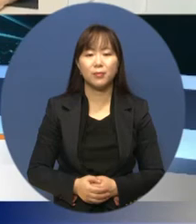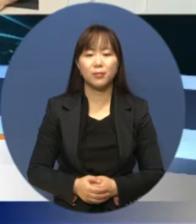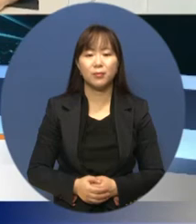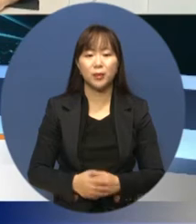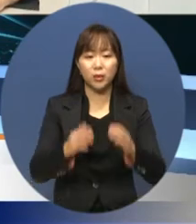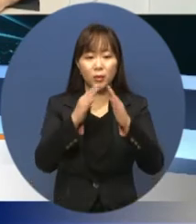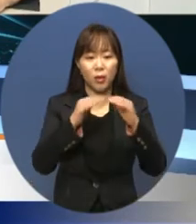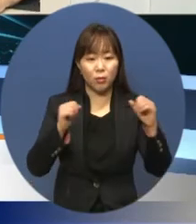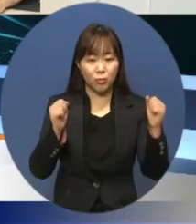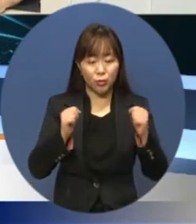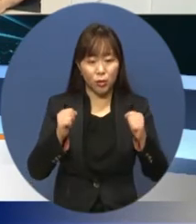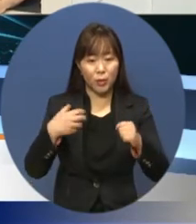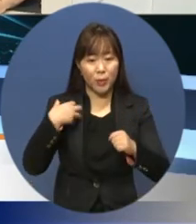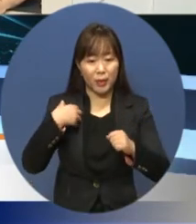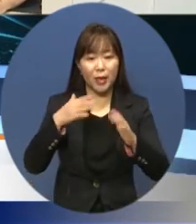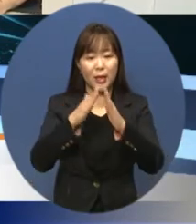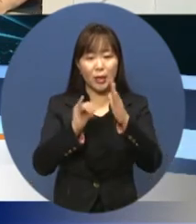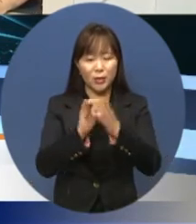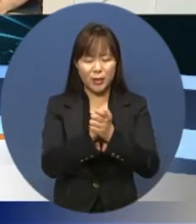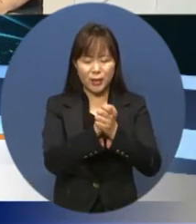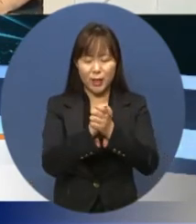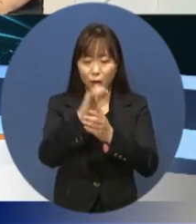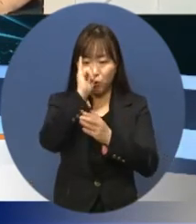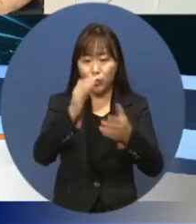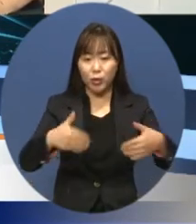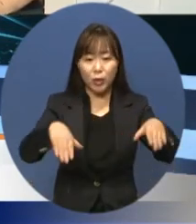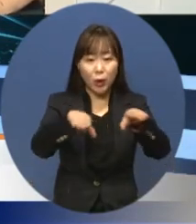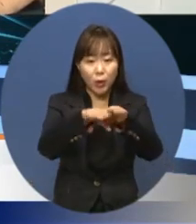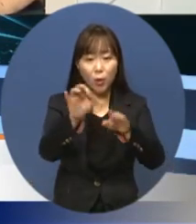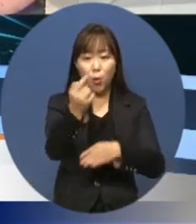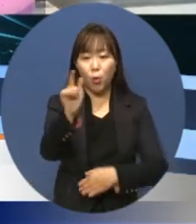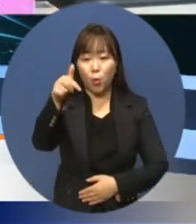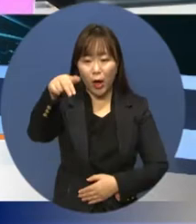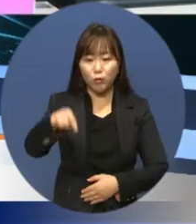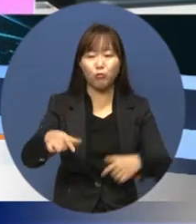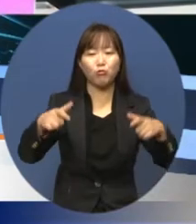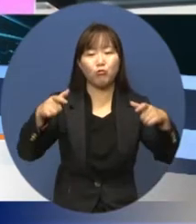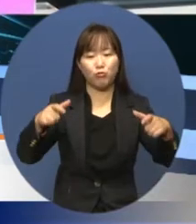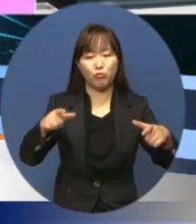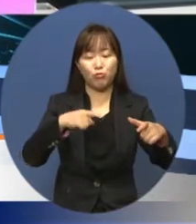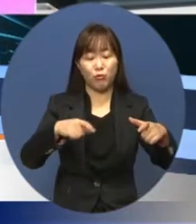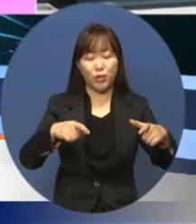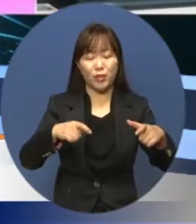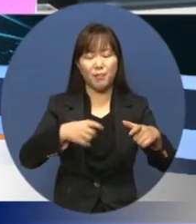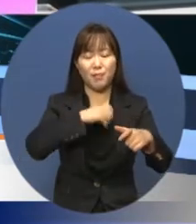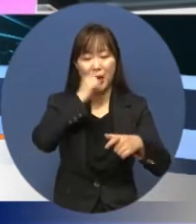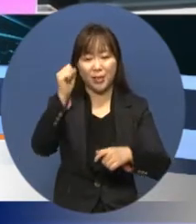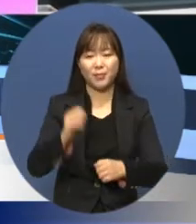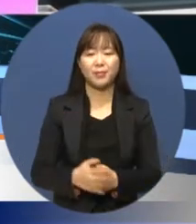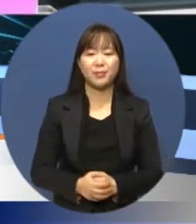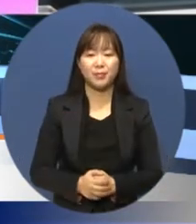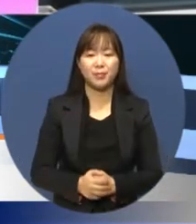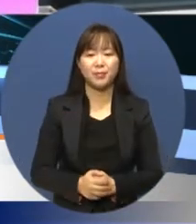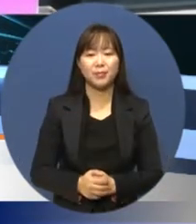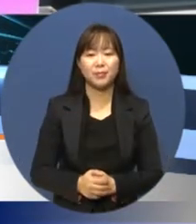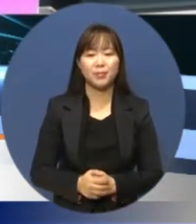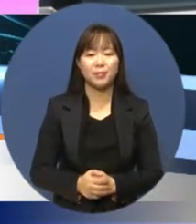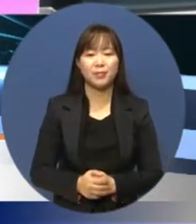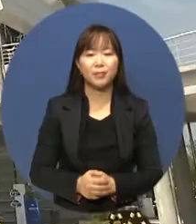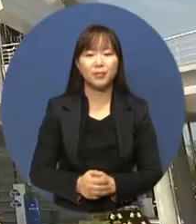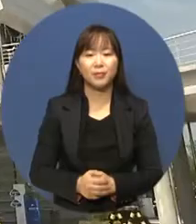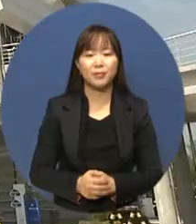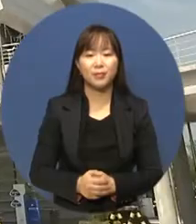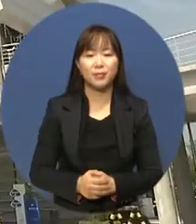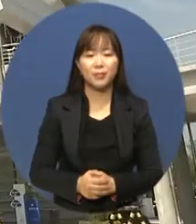전라북도 에서 주관하는 가족친화 우수기관 으로 완주군이 선정되었습니다 보도에 최정은 기자 입니다